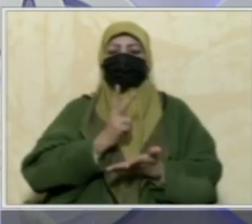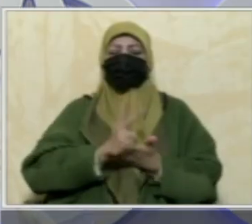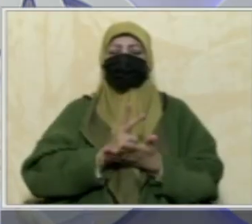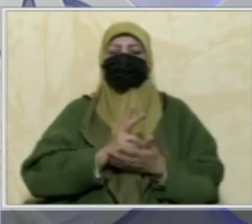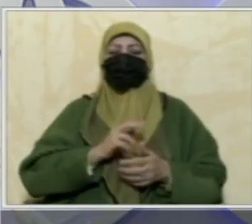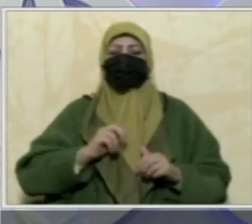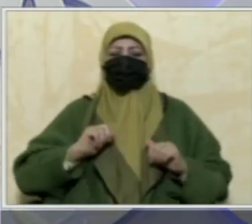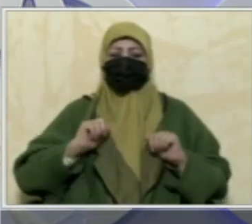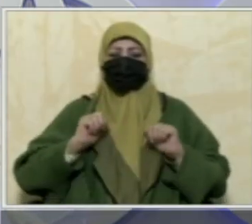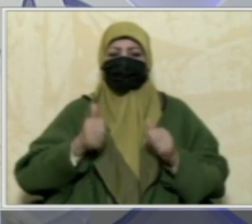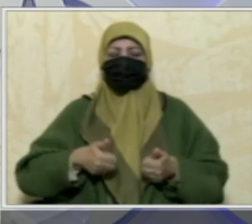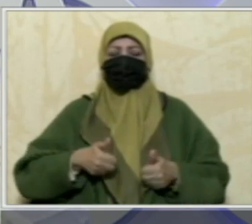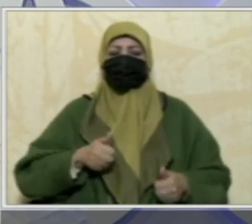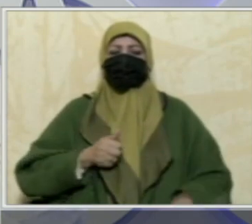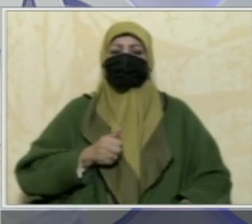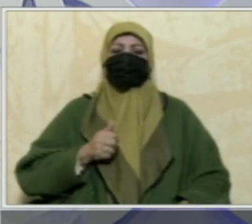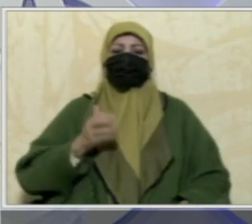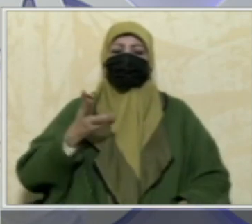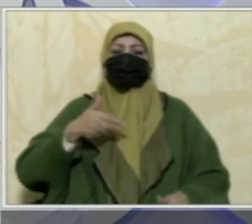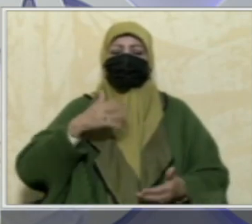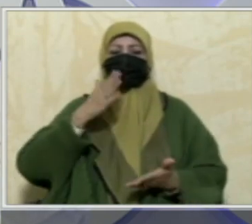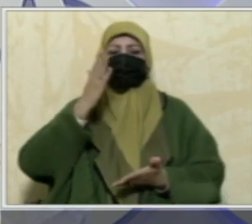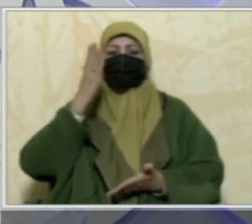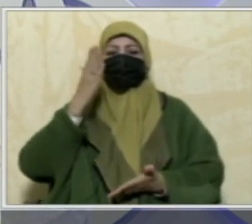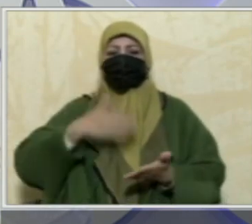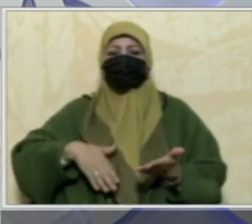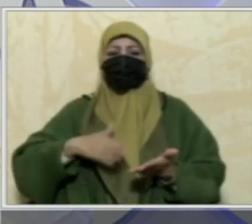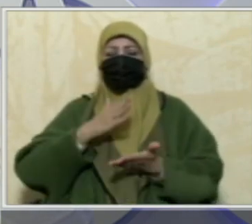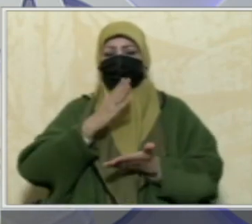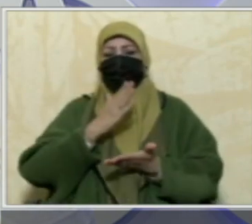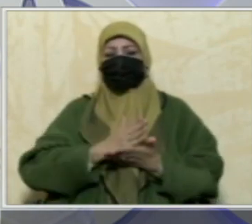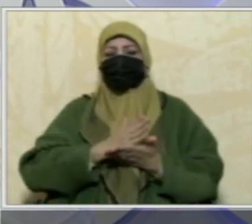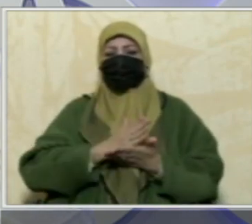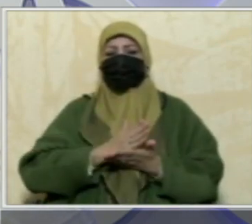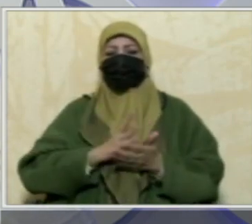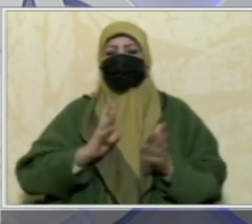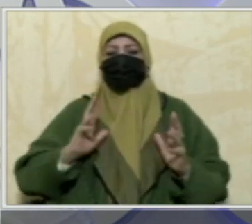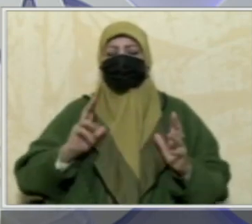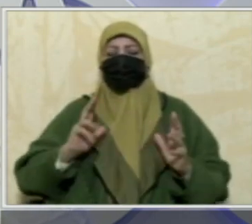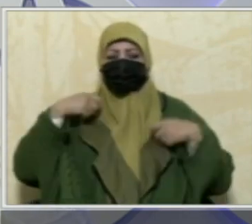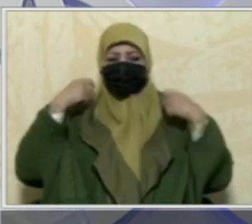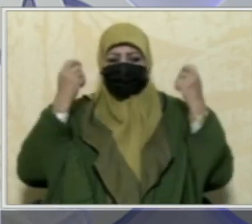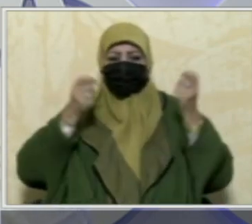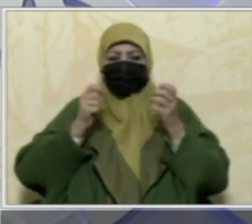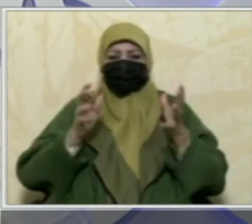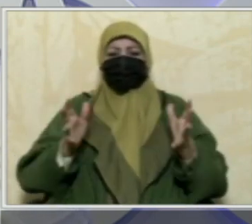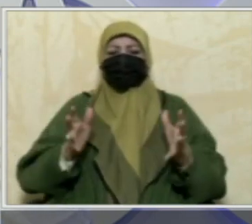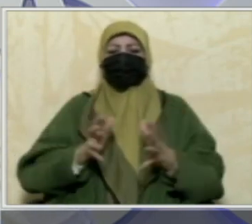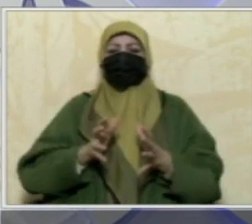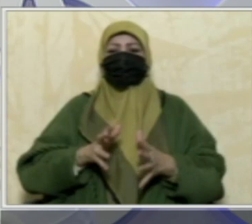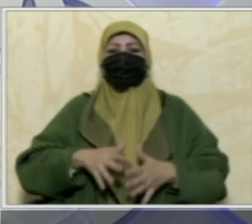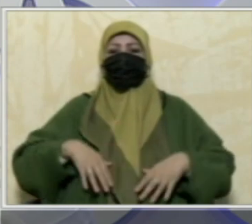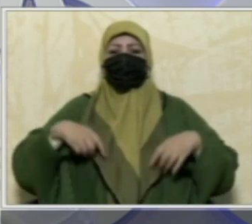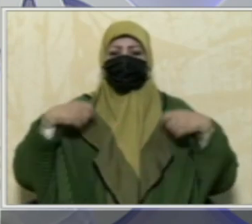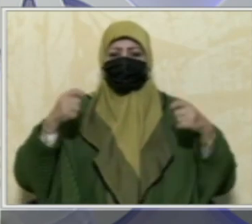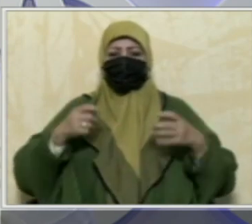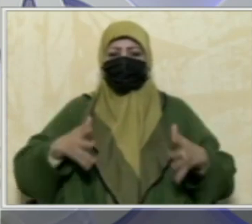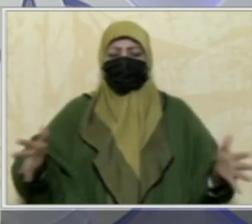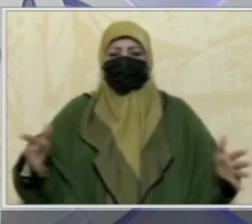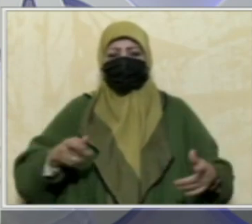المرتب ويشتري به اضحيه ولكنه لا يستطيع ان يشتري الغالي مثلا الان ما يقدرش يشتري